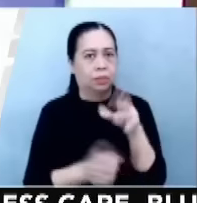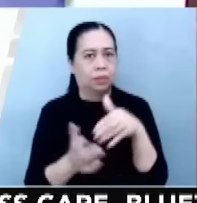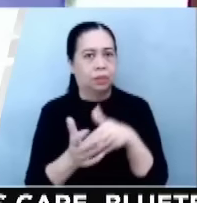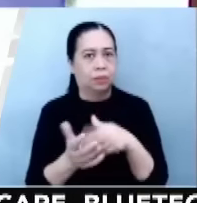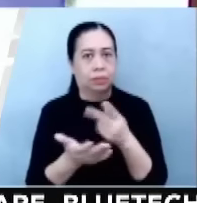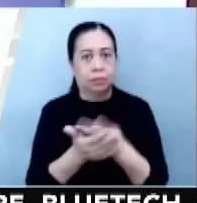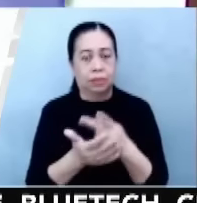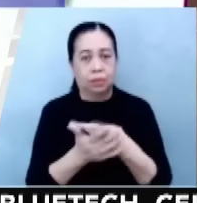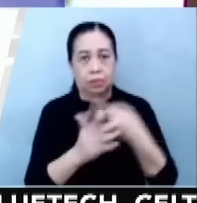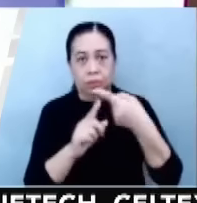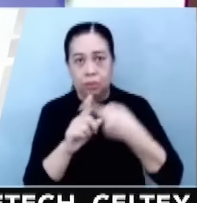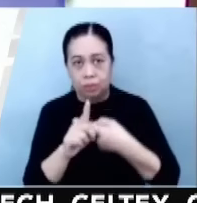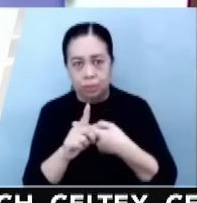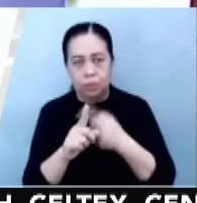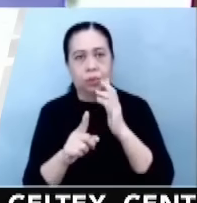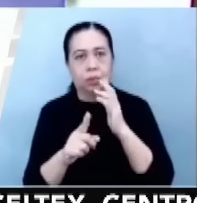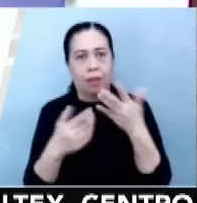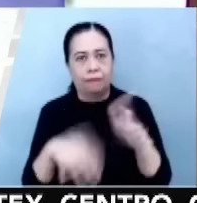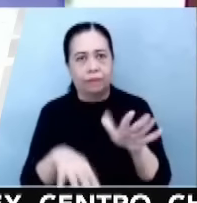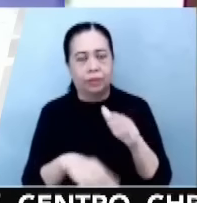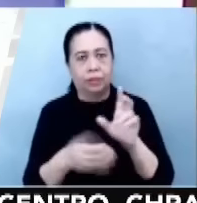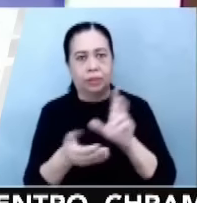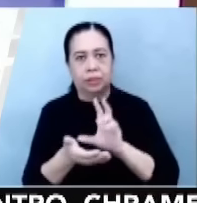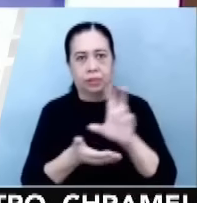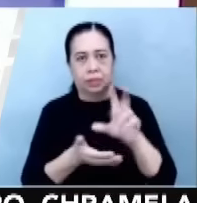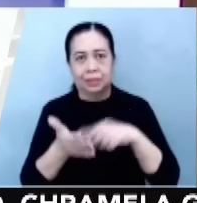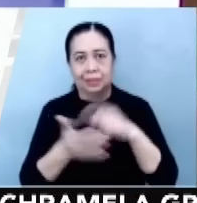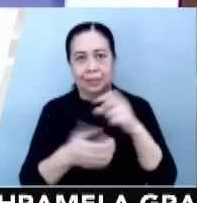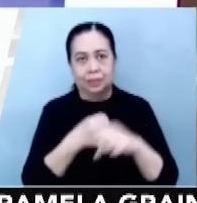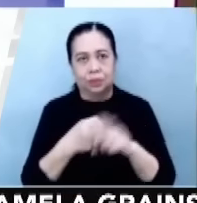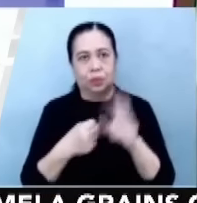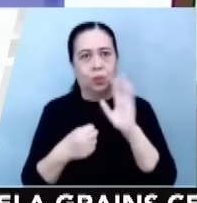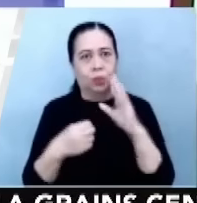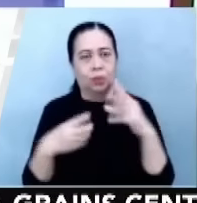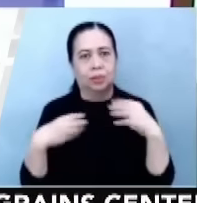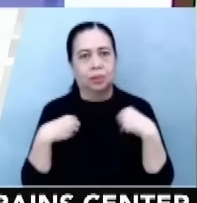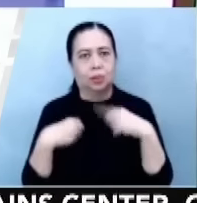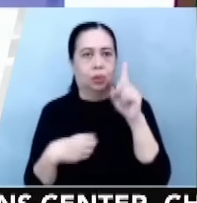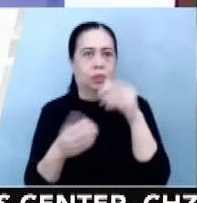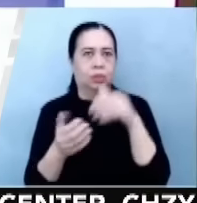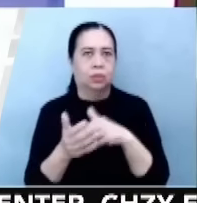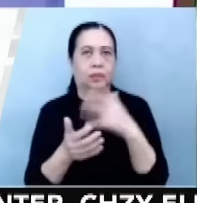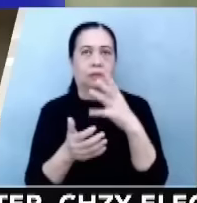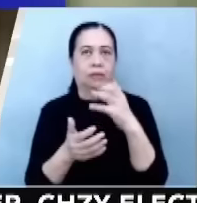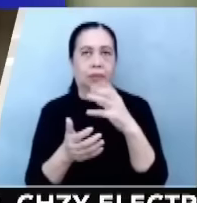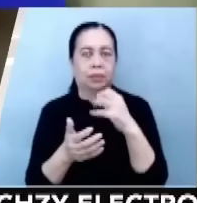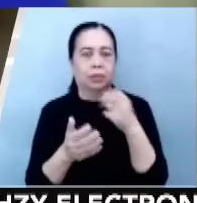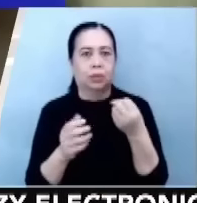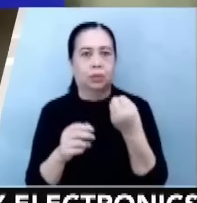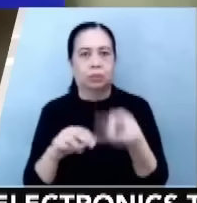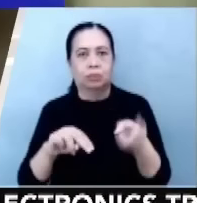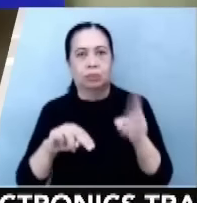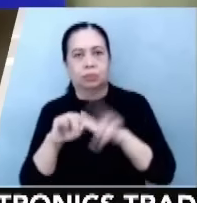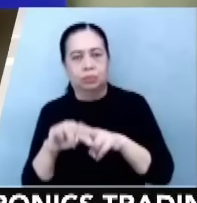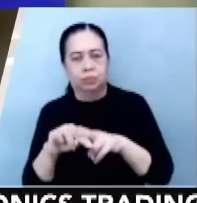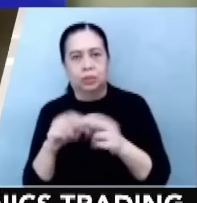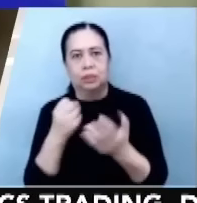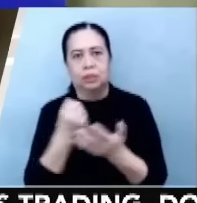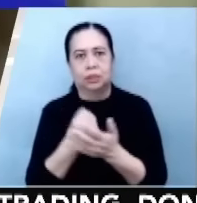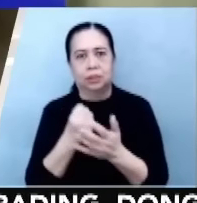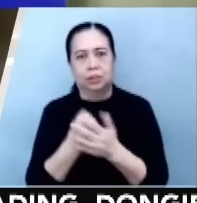buwan matapos ang unang trans Ngayong taon makakatanggap siya ng 1,512 na dagdag sahod panibagong